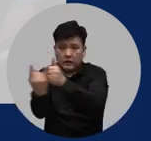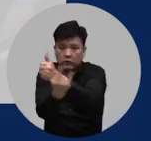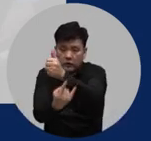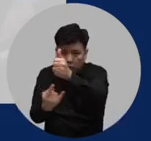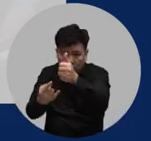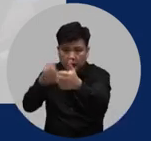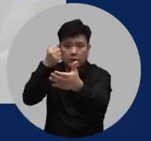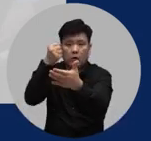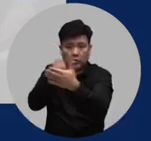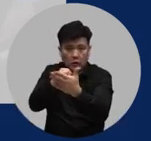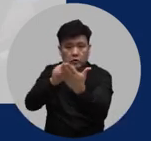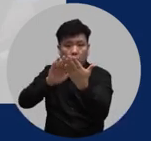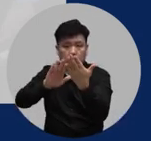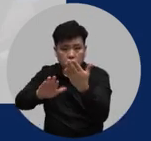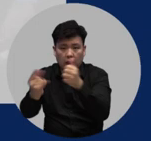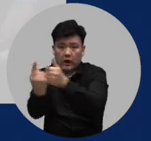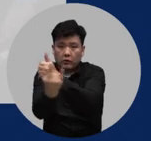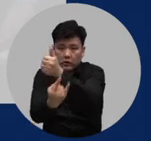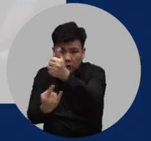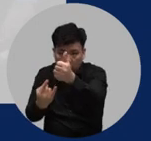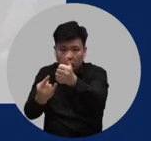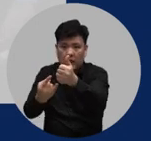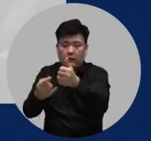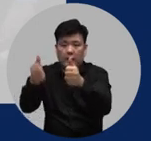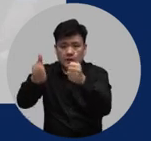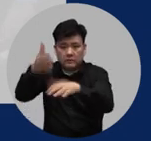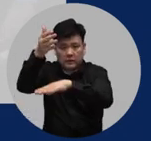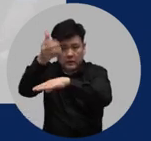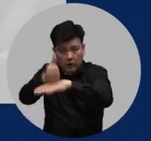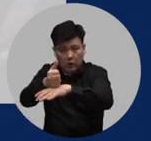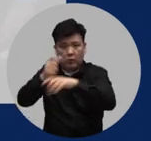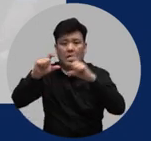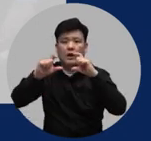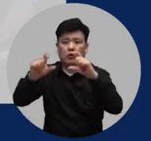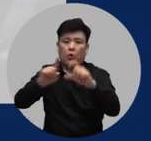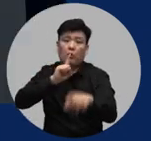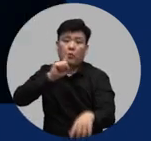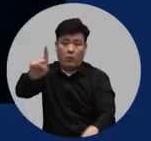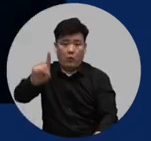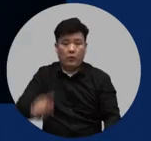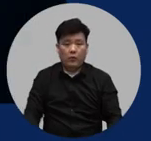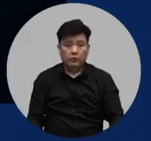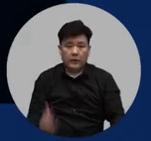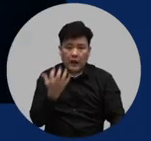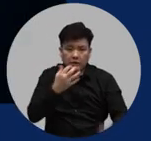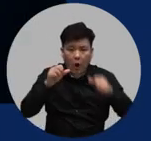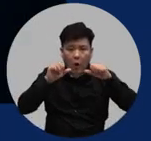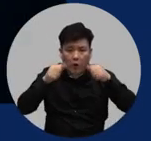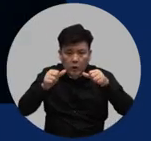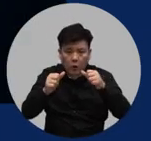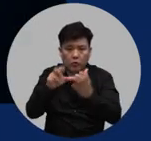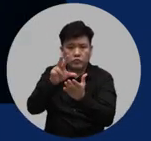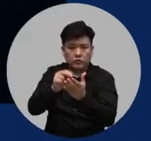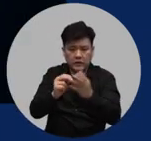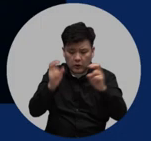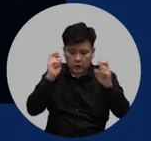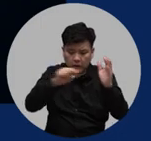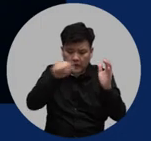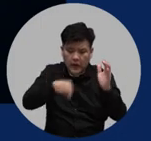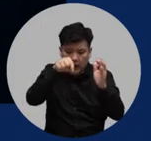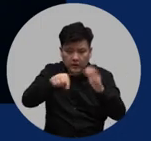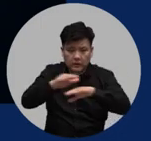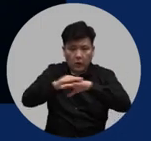심의와 의결이 있은 후 위원회의 심의 결과를 통보하고 보고합니다. 성희롱 문제를 사내에서 해결할